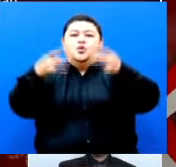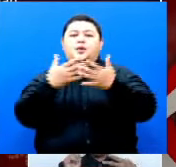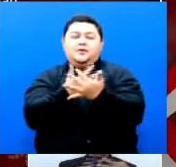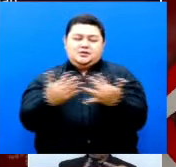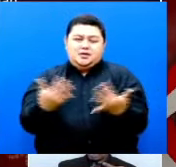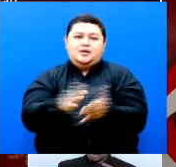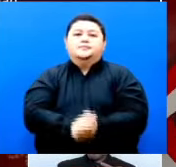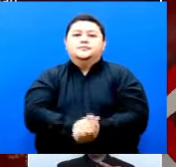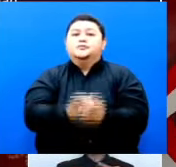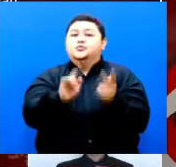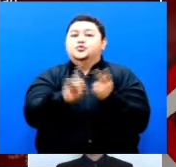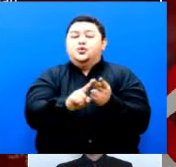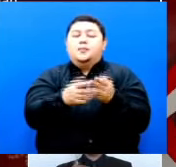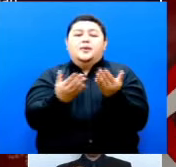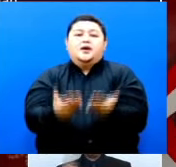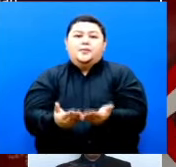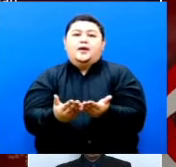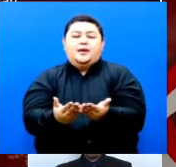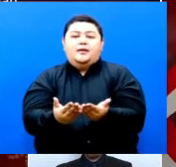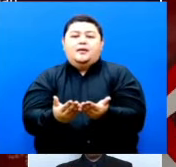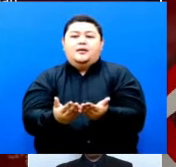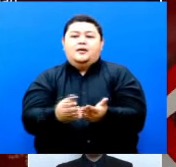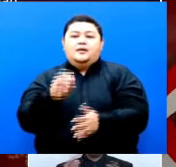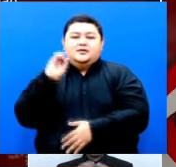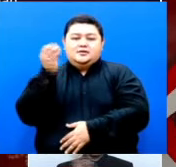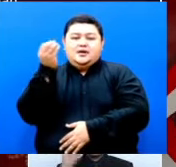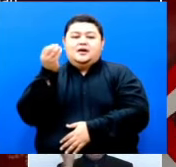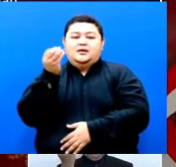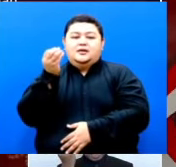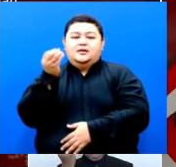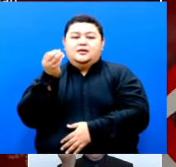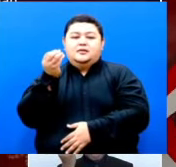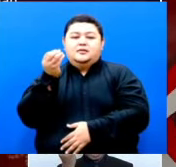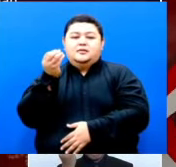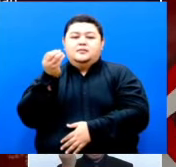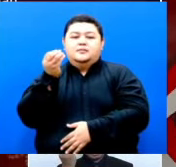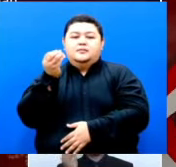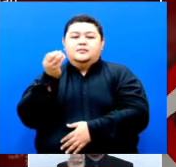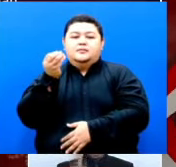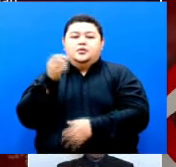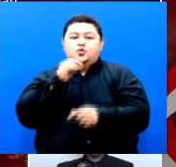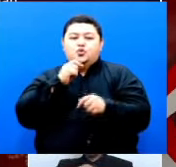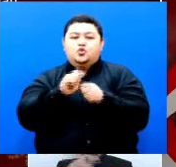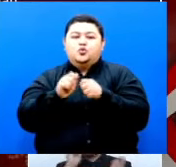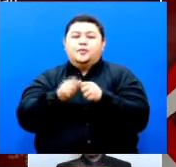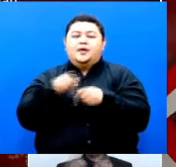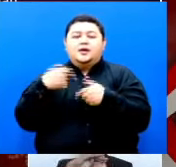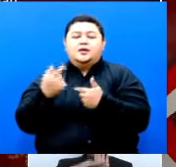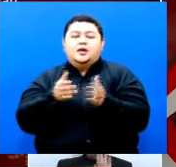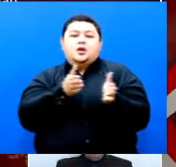keduaadalahmereformasi regulasidantatakelolaJakartadengan